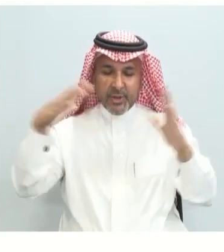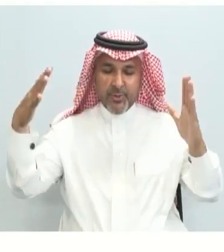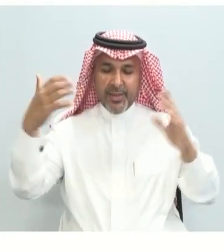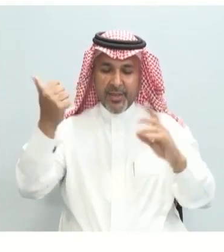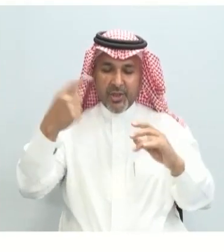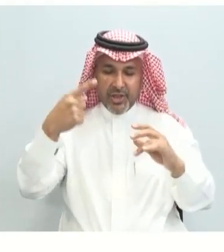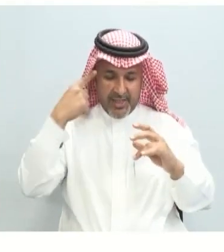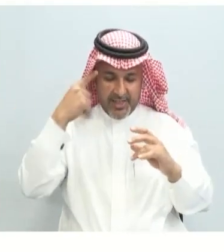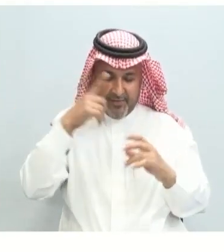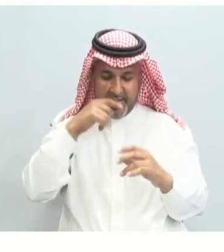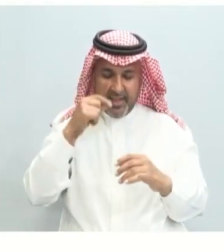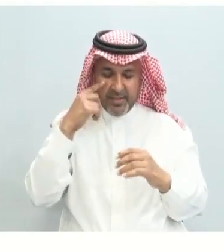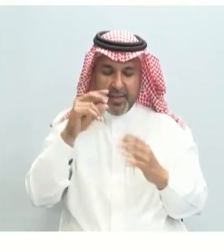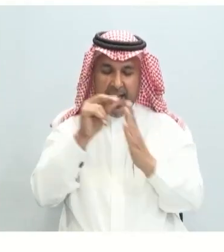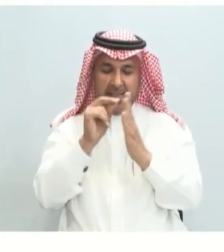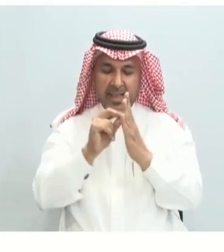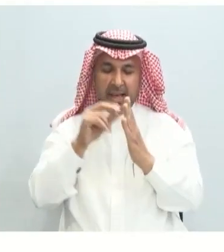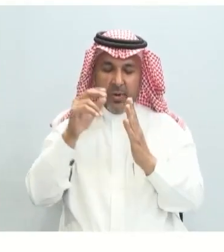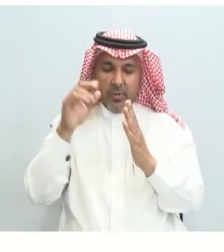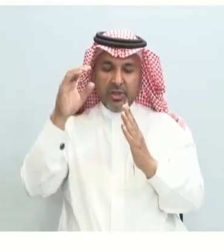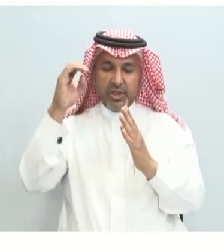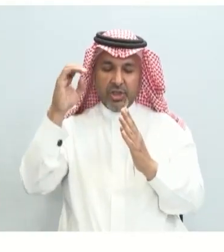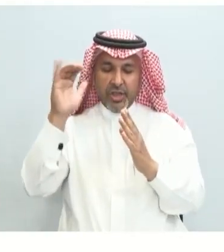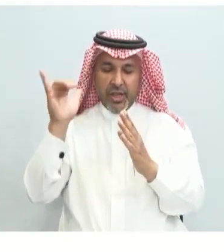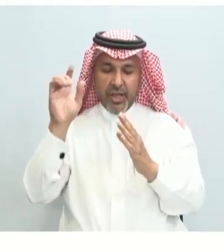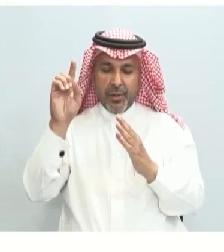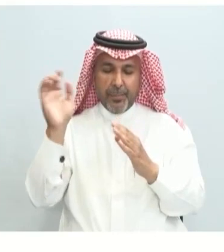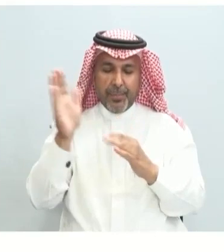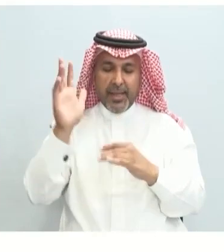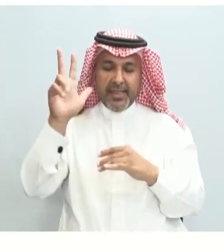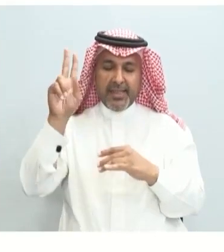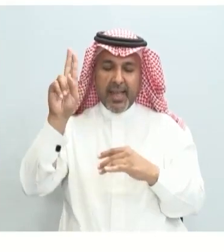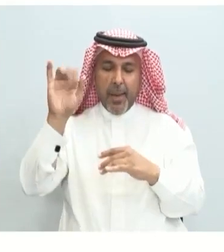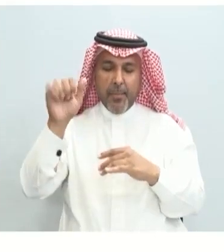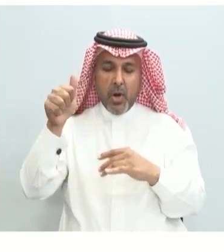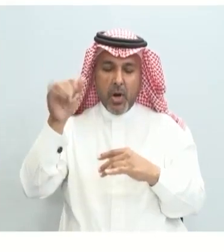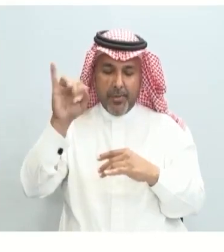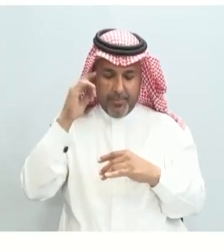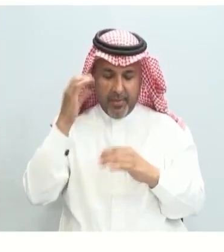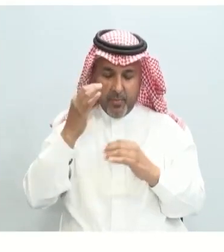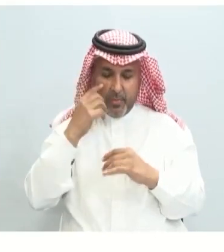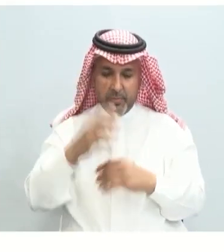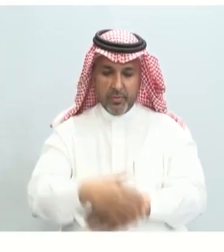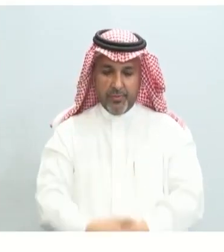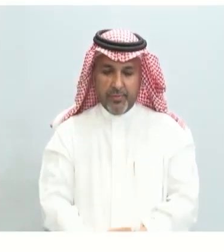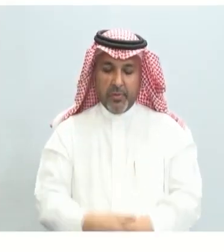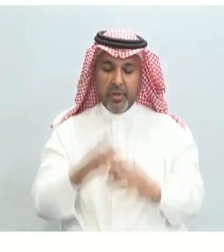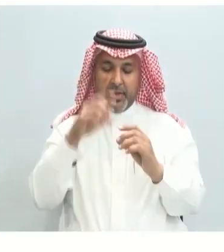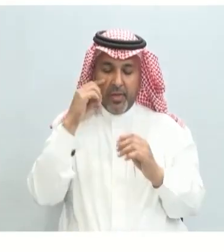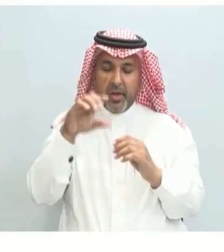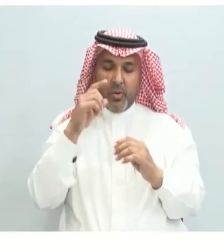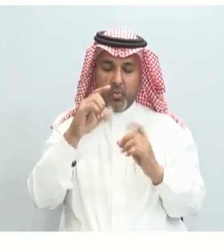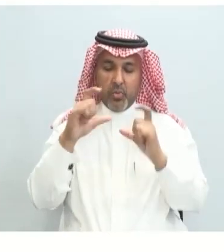تربيع ناقصا ار تربيع ناقص تي تربيع على سالب ا ار تي